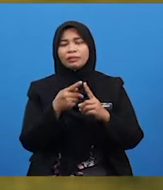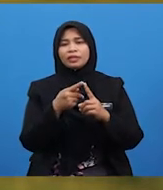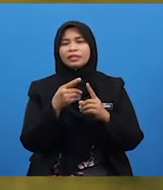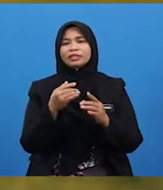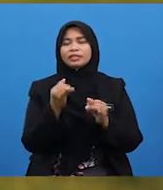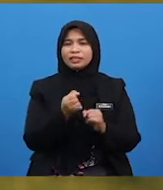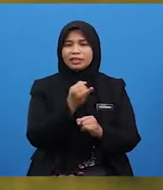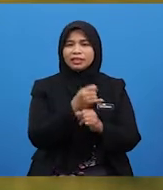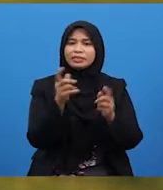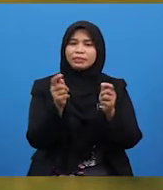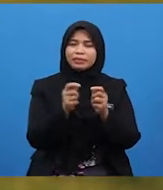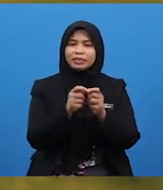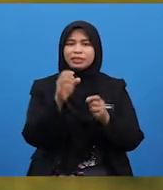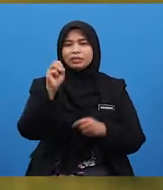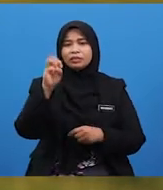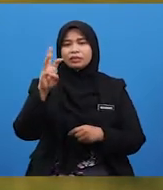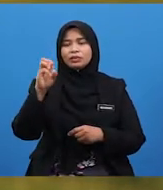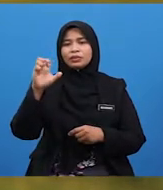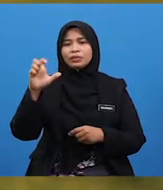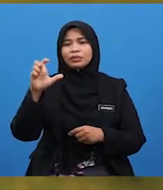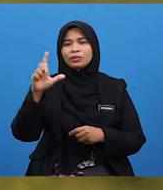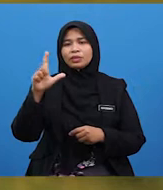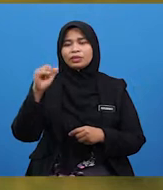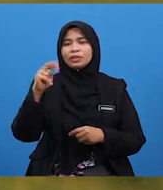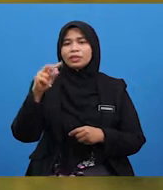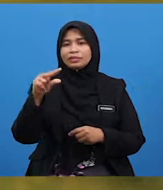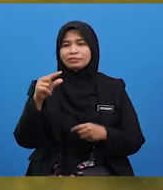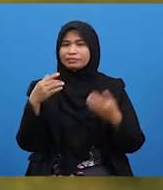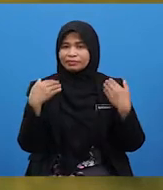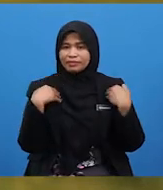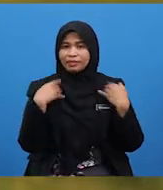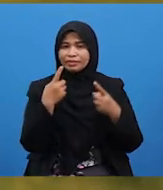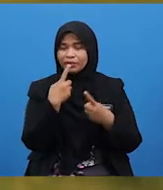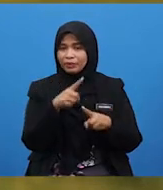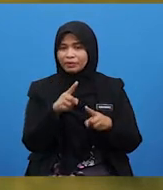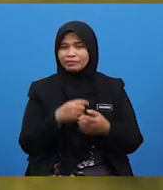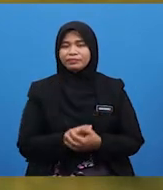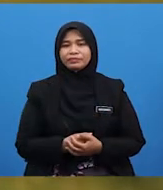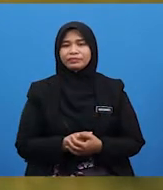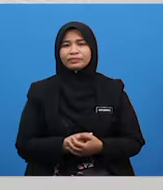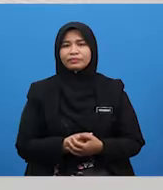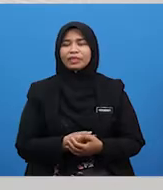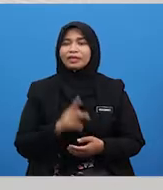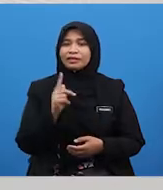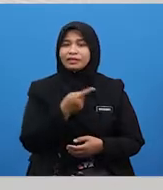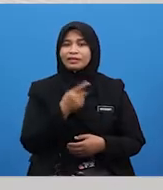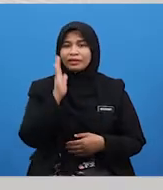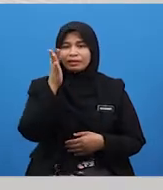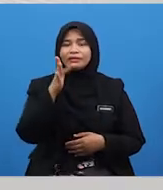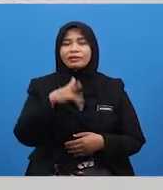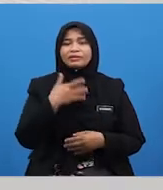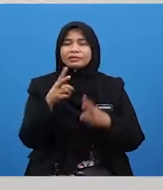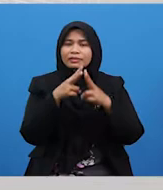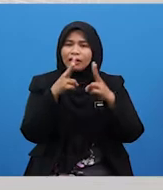apakah perasaan kamu? Murid-murid ada jawapan? Ada? Ya, betul. Kita akan